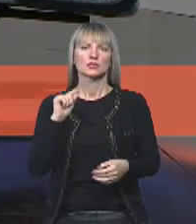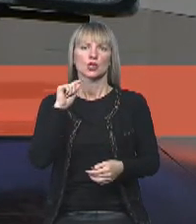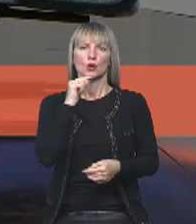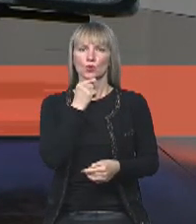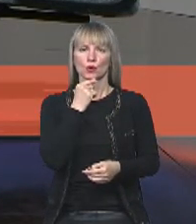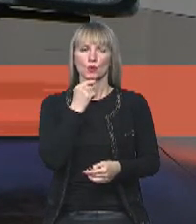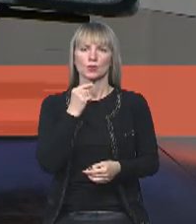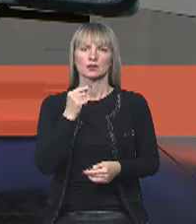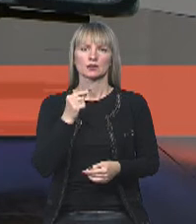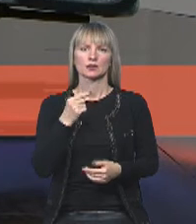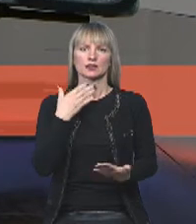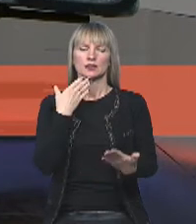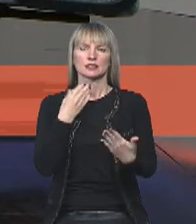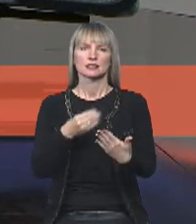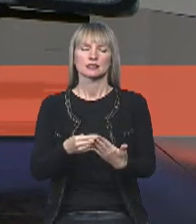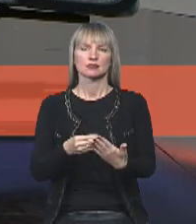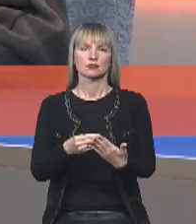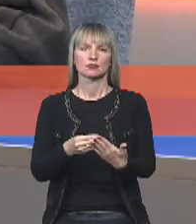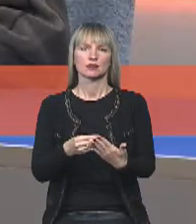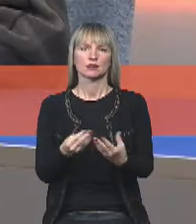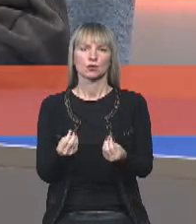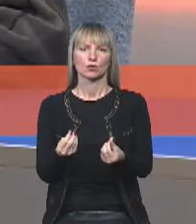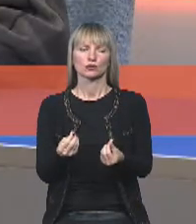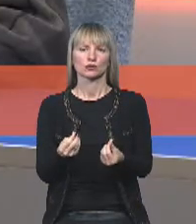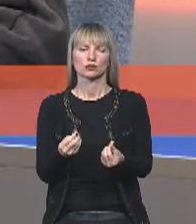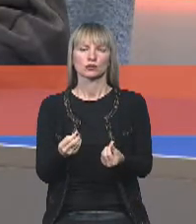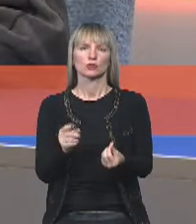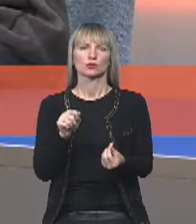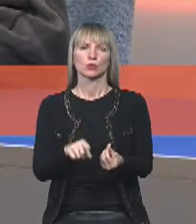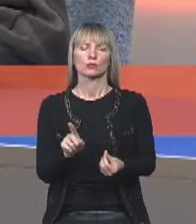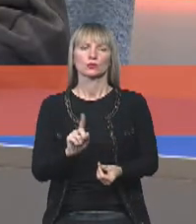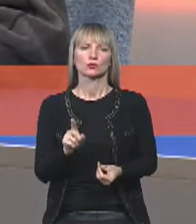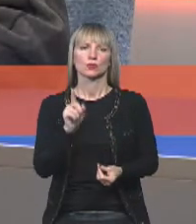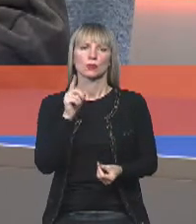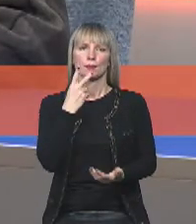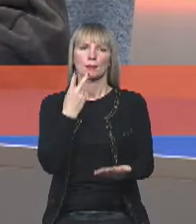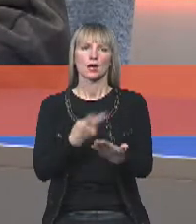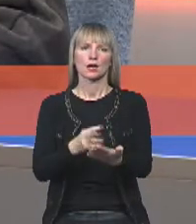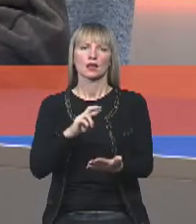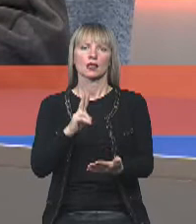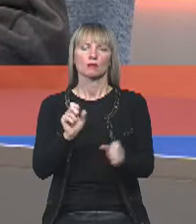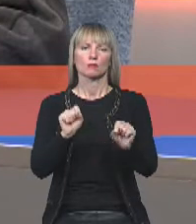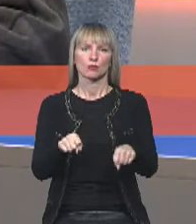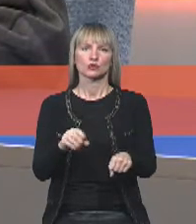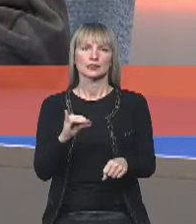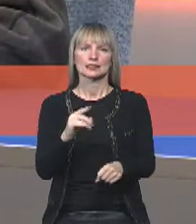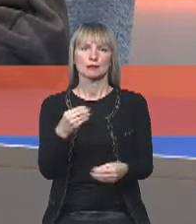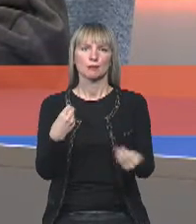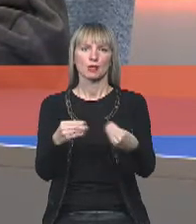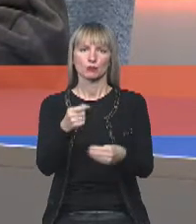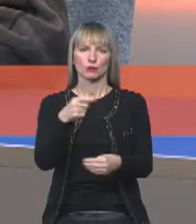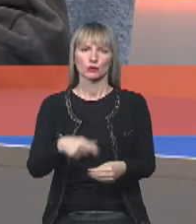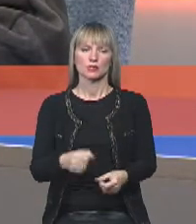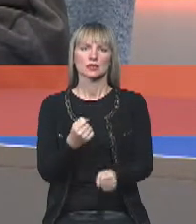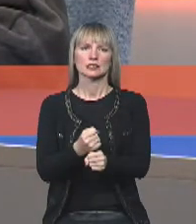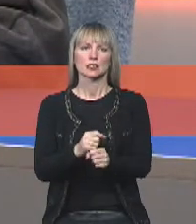зекономити свій кошт, свої фінанси, тому що показав, як можна з пластикової пляшки